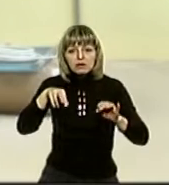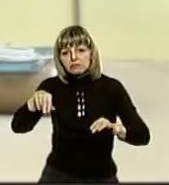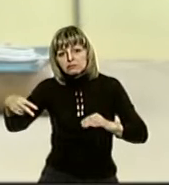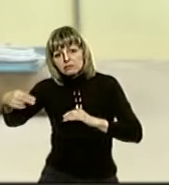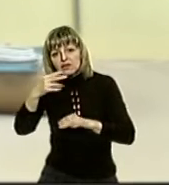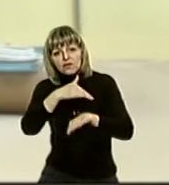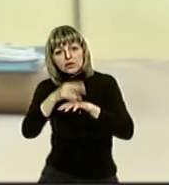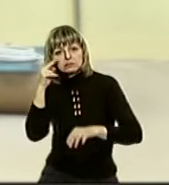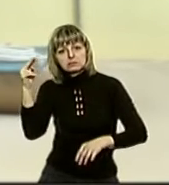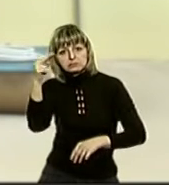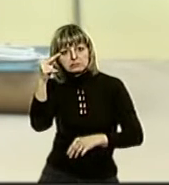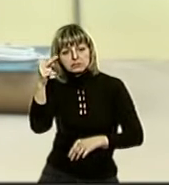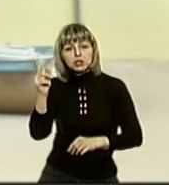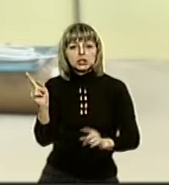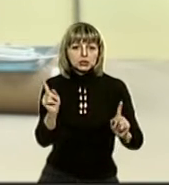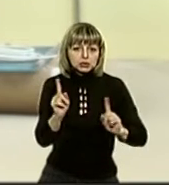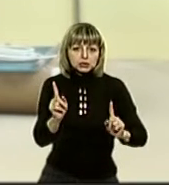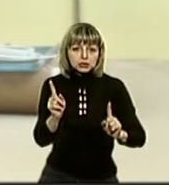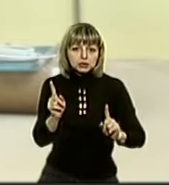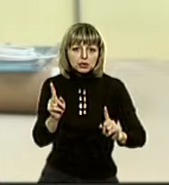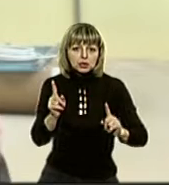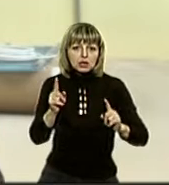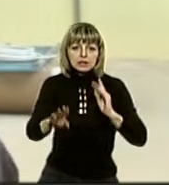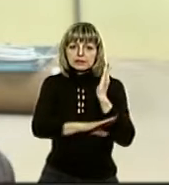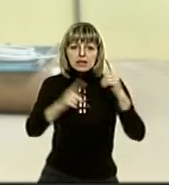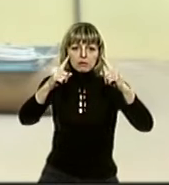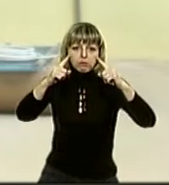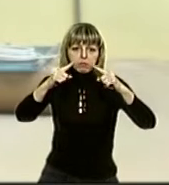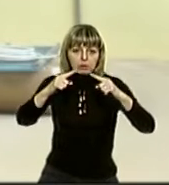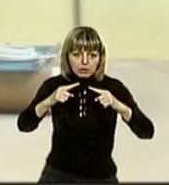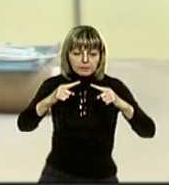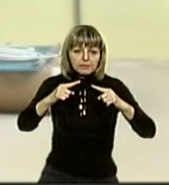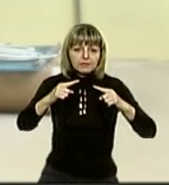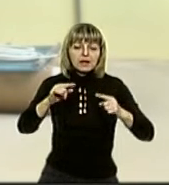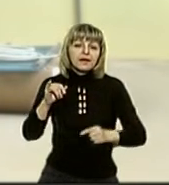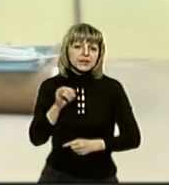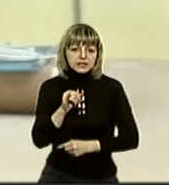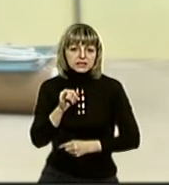глянули ззовні, побачили, що сіли крокви, розложилися крокви.